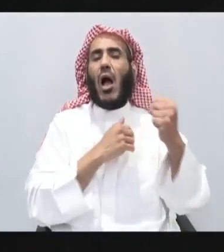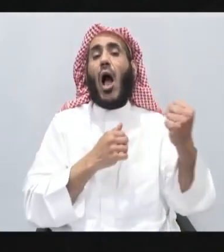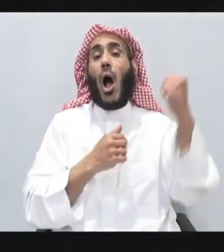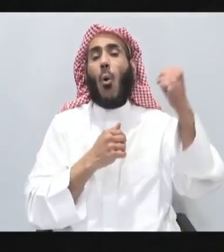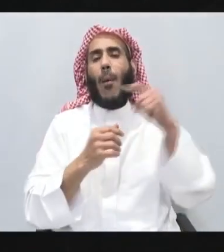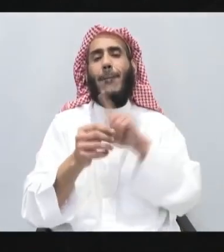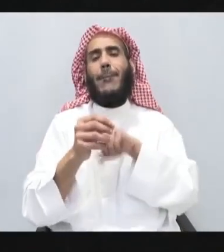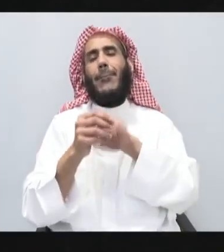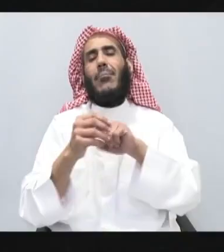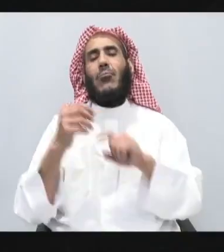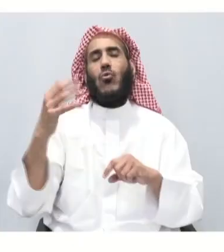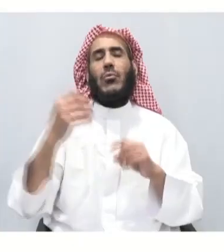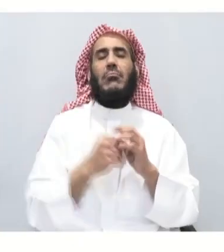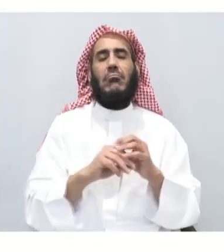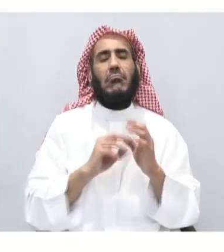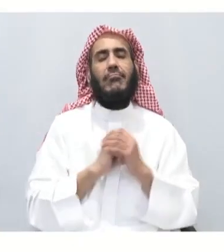اقوى من العضلات